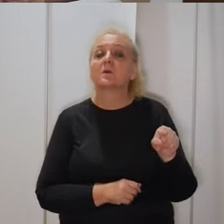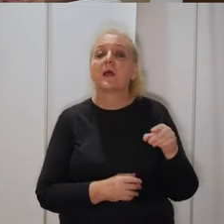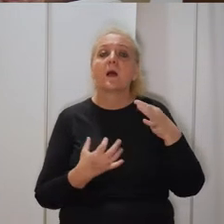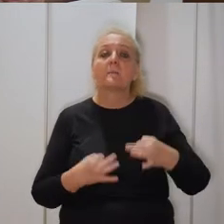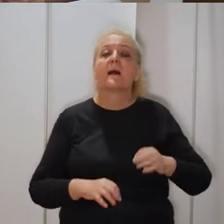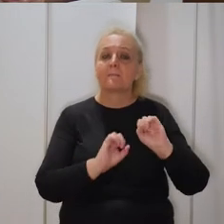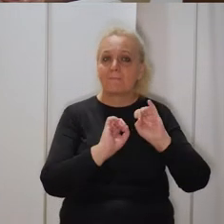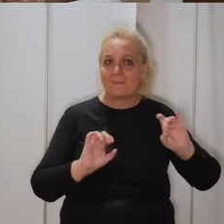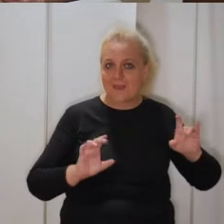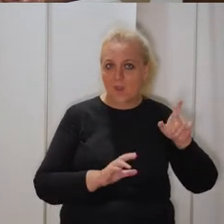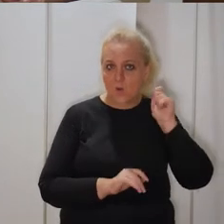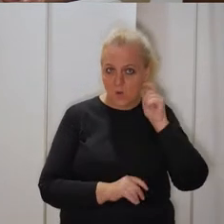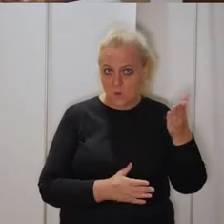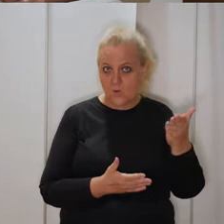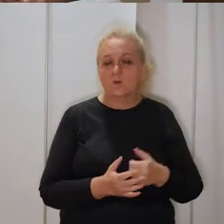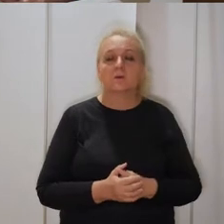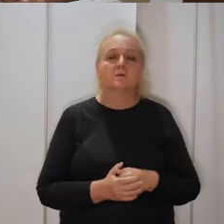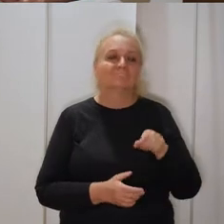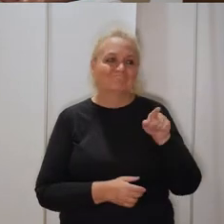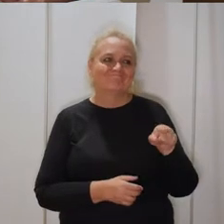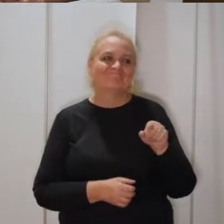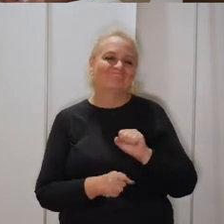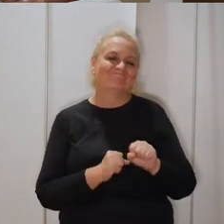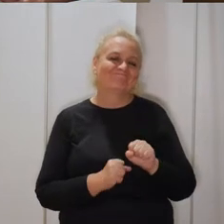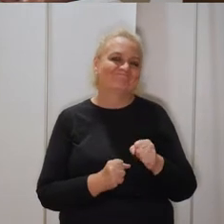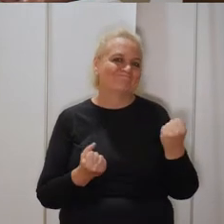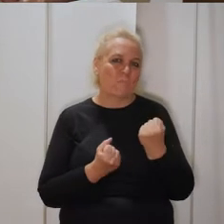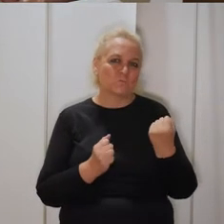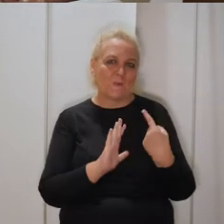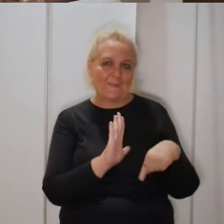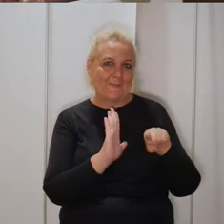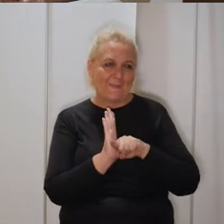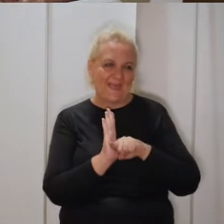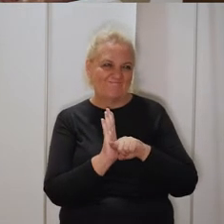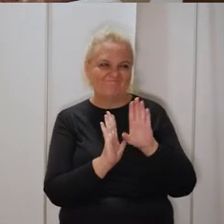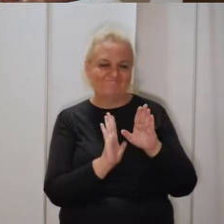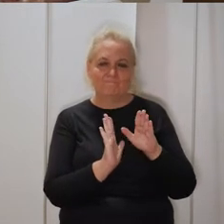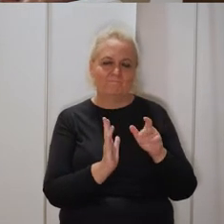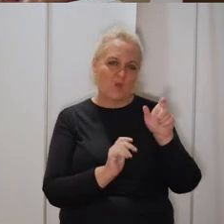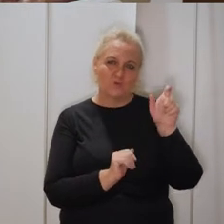pani pedagog, która jest mroczną, bardzo negatywną postacią.